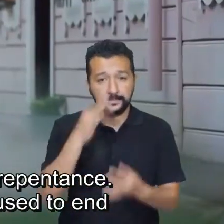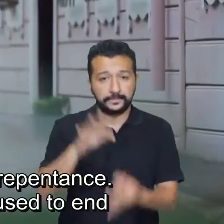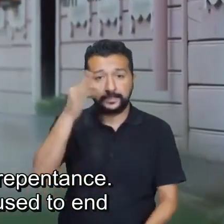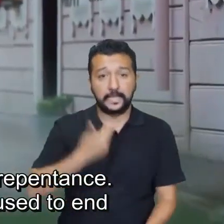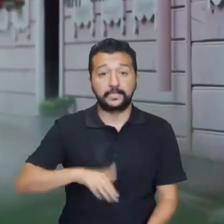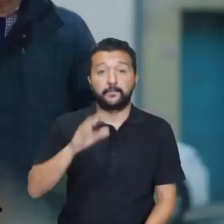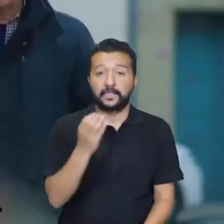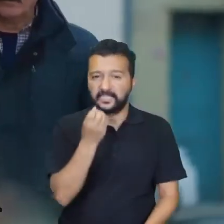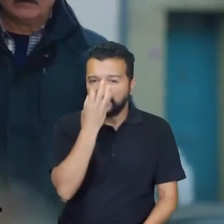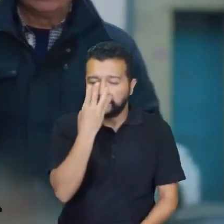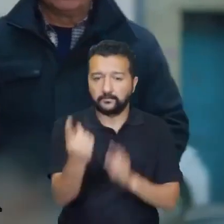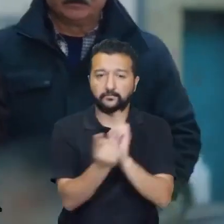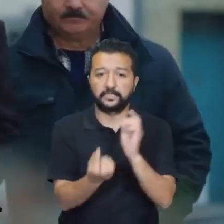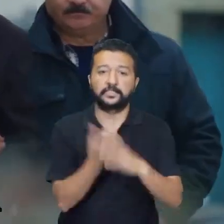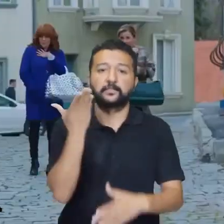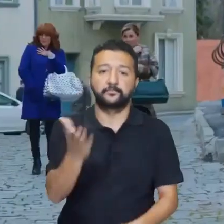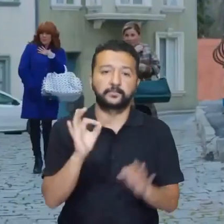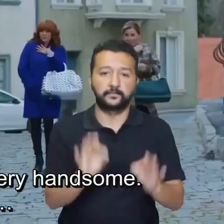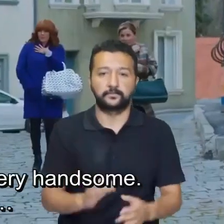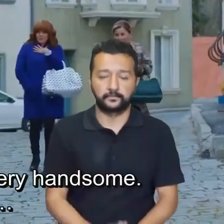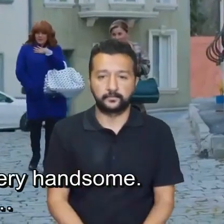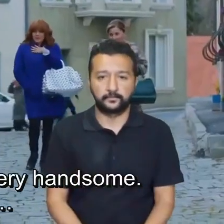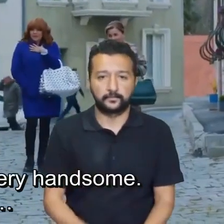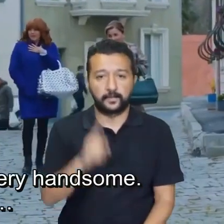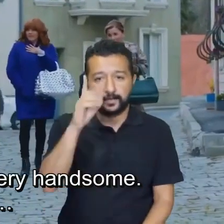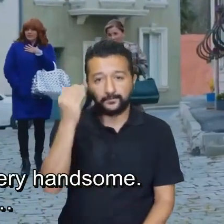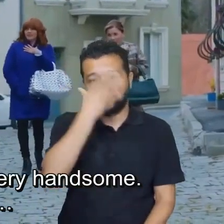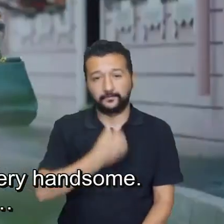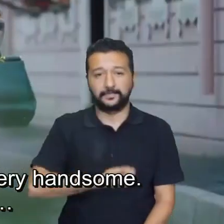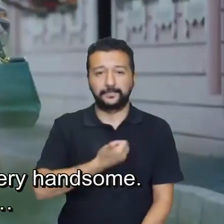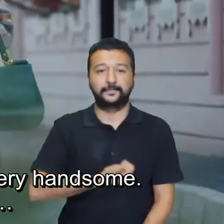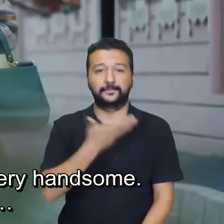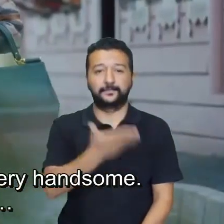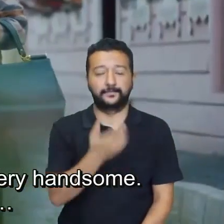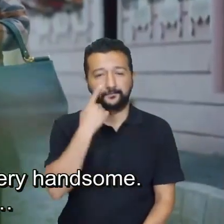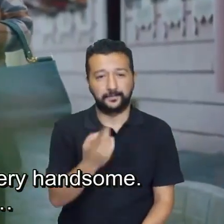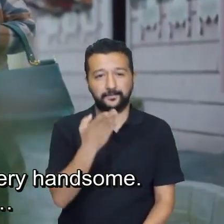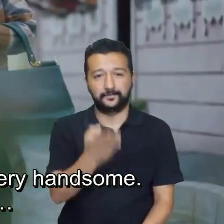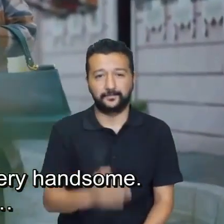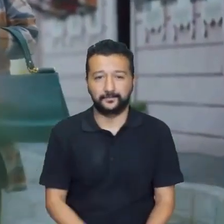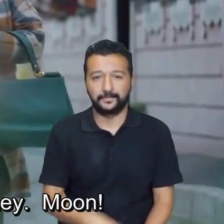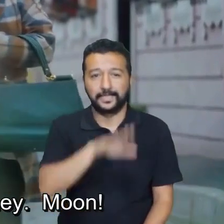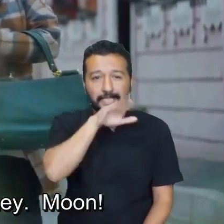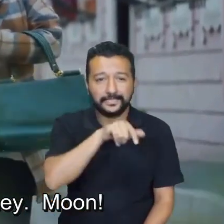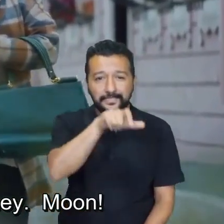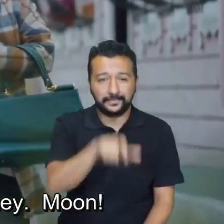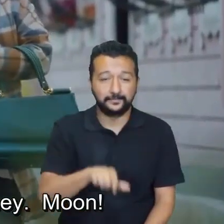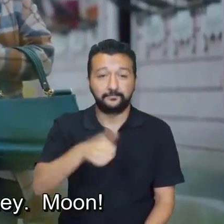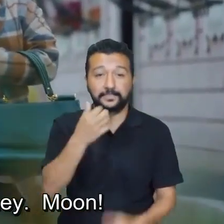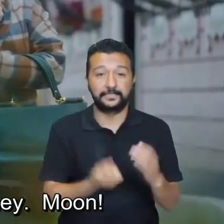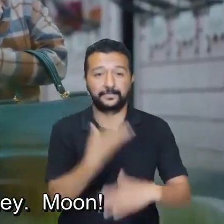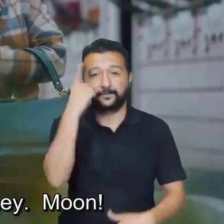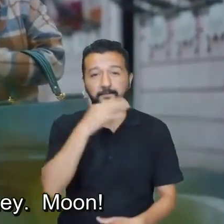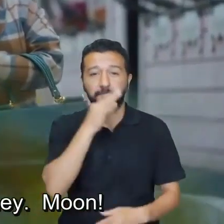İnsanın sevmediği ot burnunun dibinde bitermiş. Allah'ım çok yakışıklı ya. Ay, yaşlandıkça George